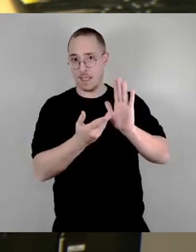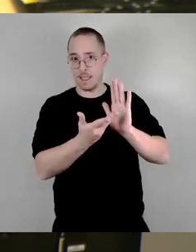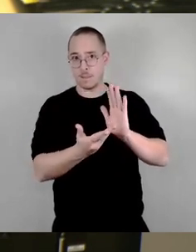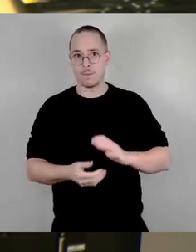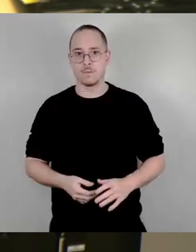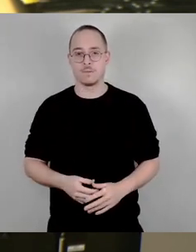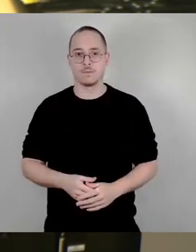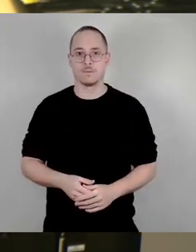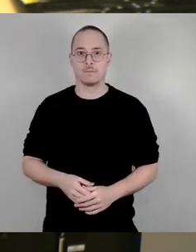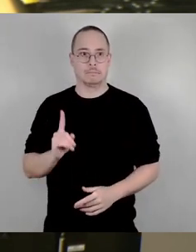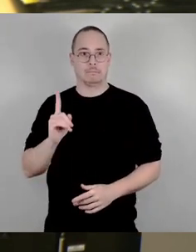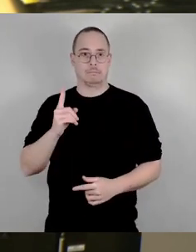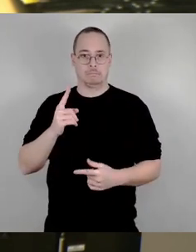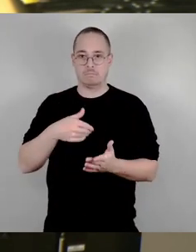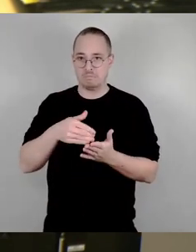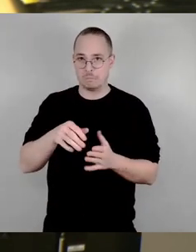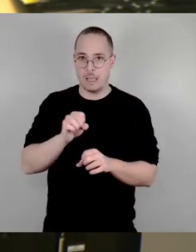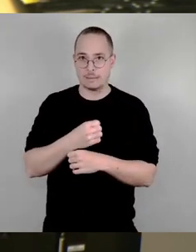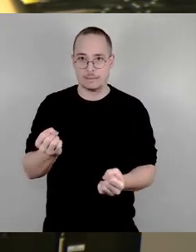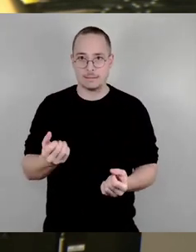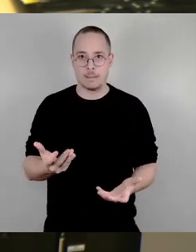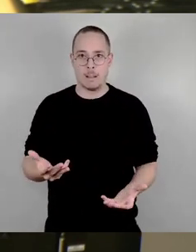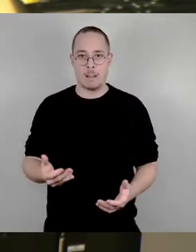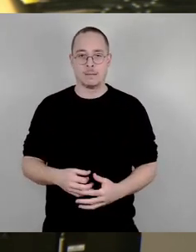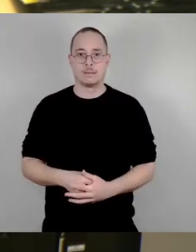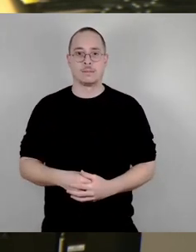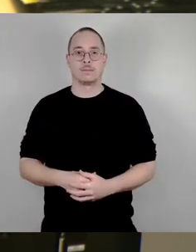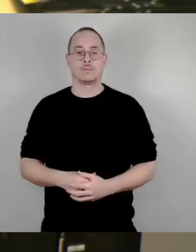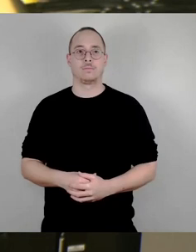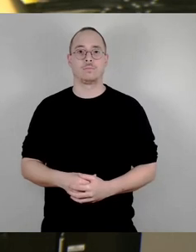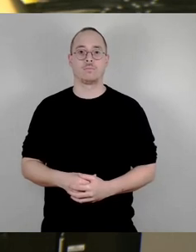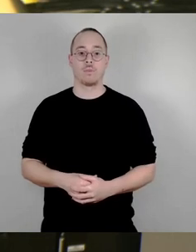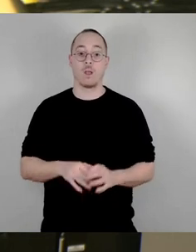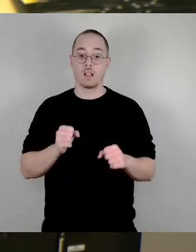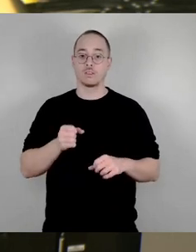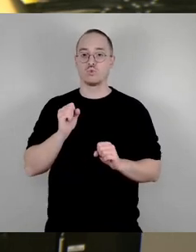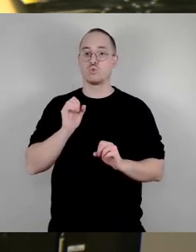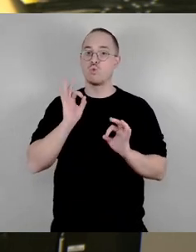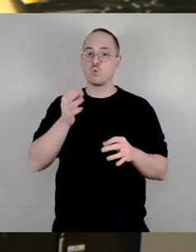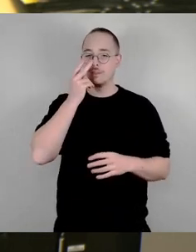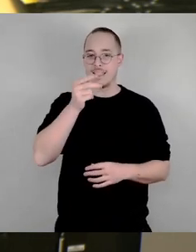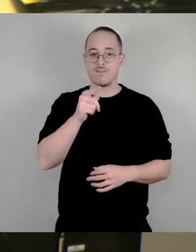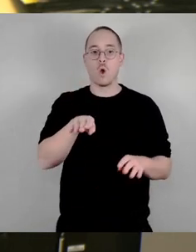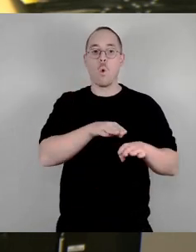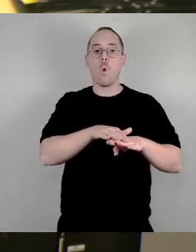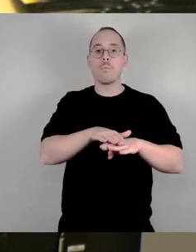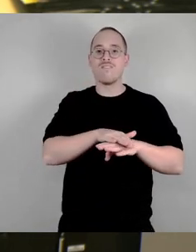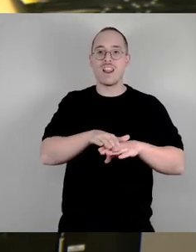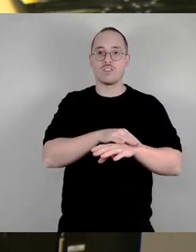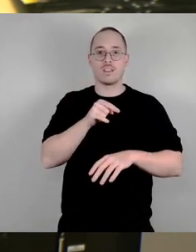Achso, jetzt geht es nicht weiter. Kann man das auch nochmal sehr gut sehen, also weil diese Oberflächen dann, wenn sie aus Fließbeton sind, deutlich